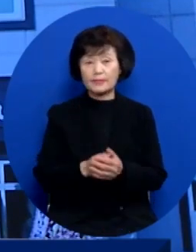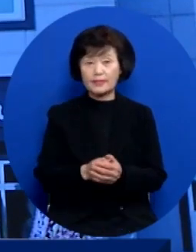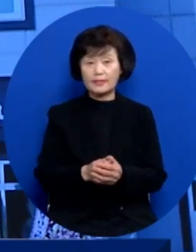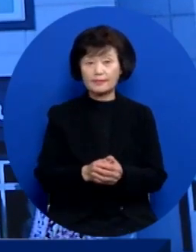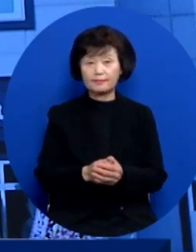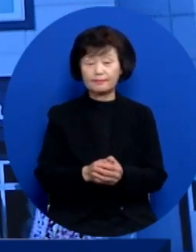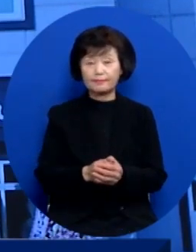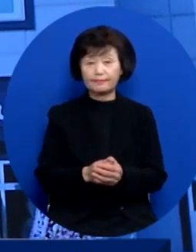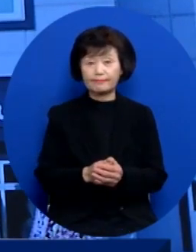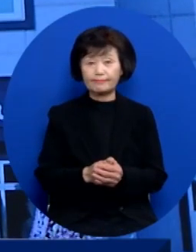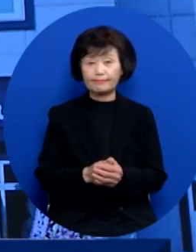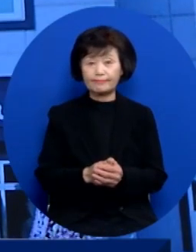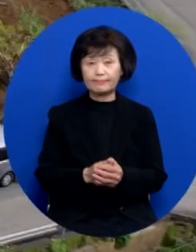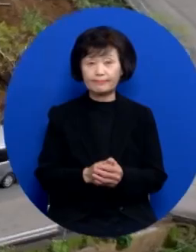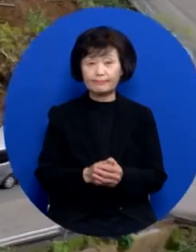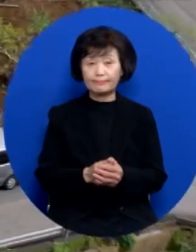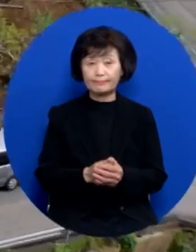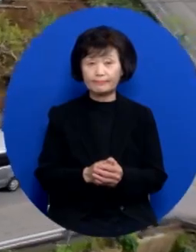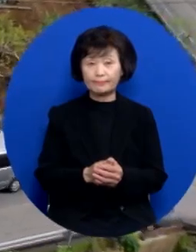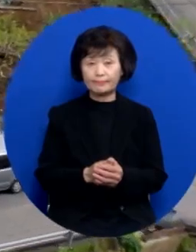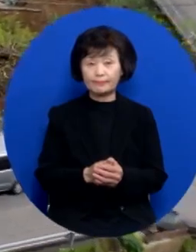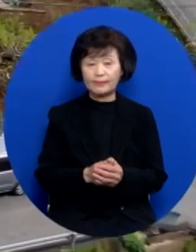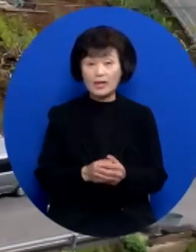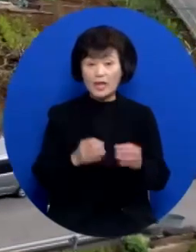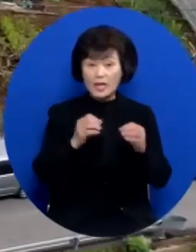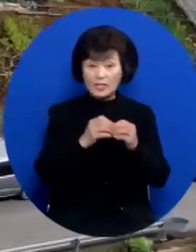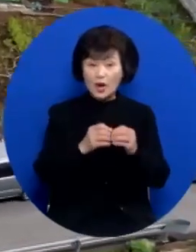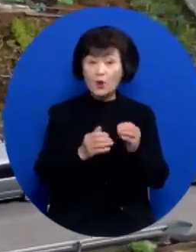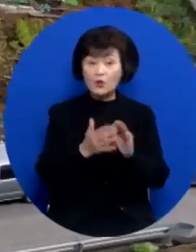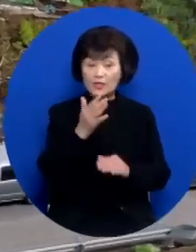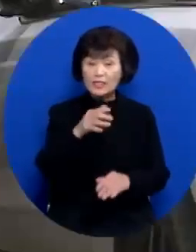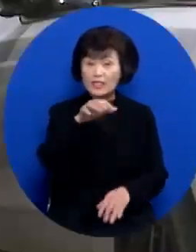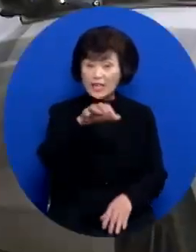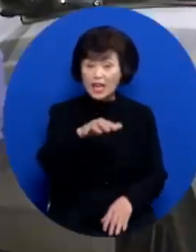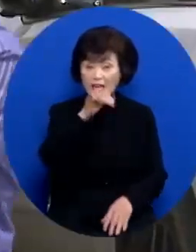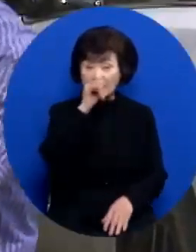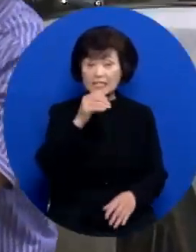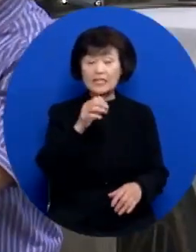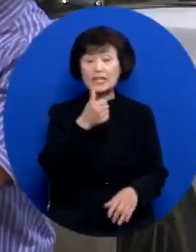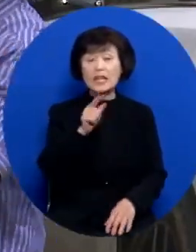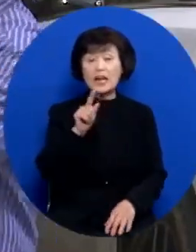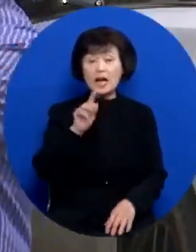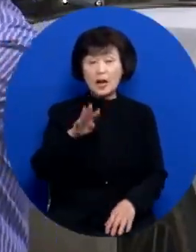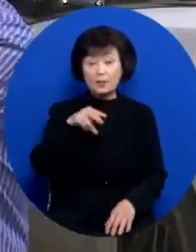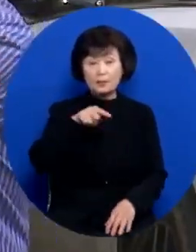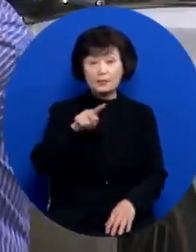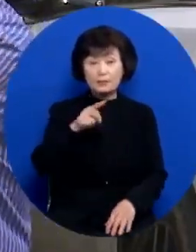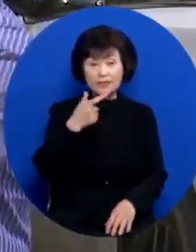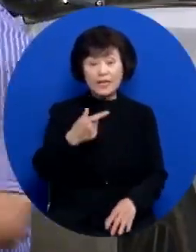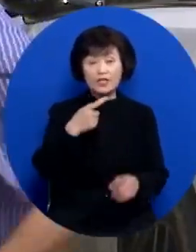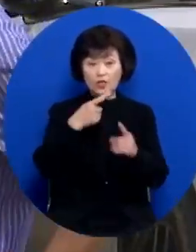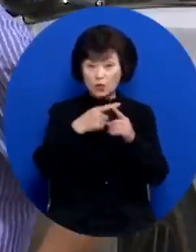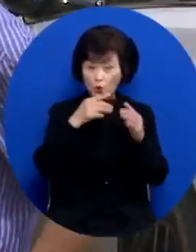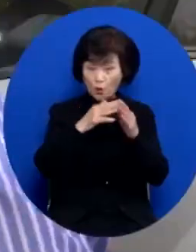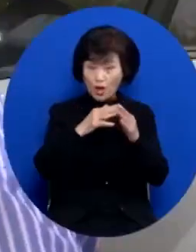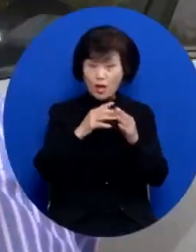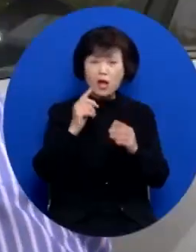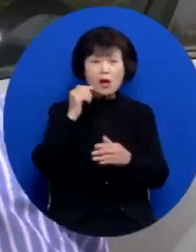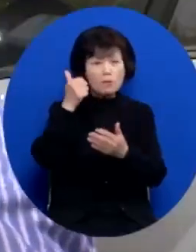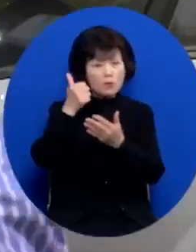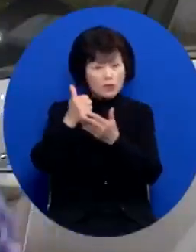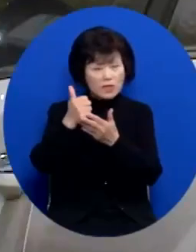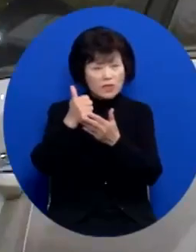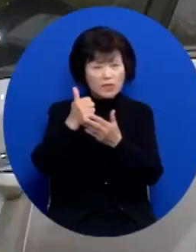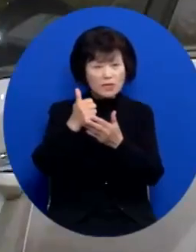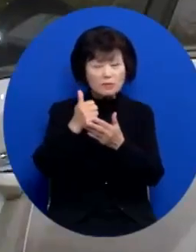이준영 기자가 다녀왔습니다. 창원시 의창구 동읍에 위치한 합산교회. 합산교회 이수혜 목사가 합산교회